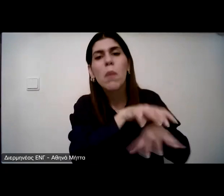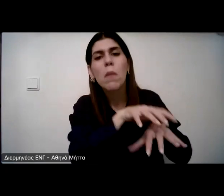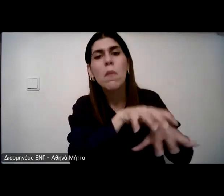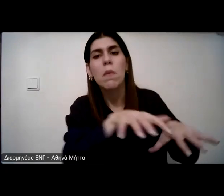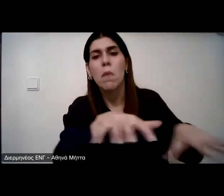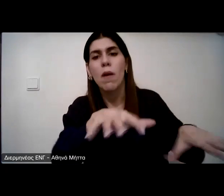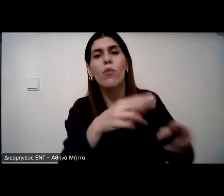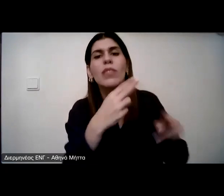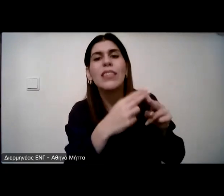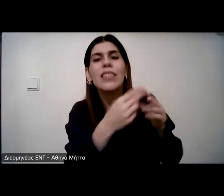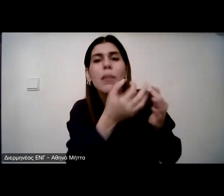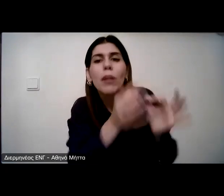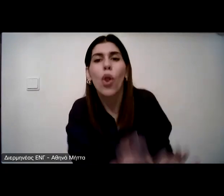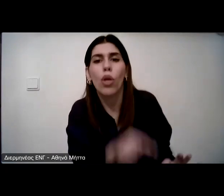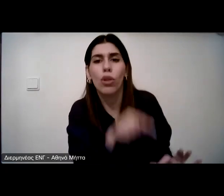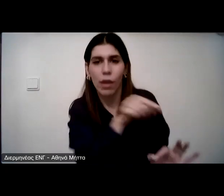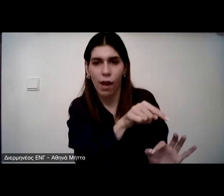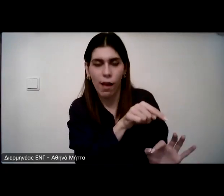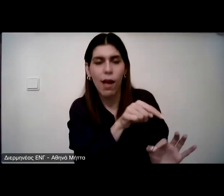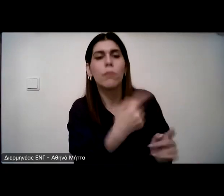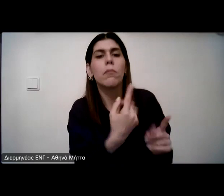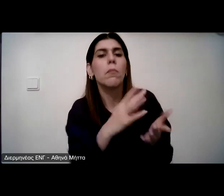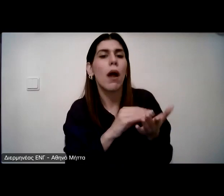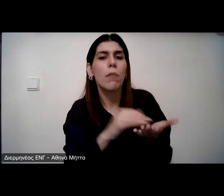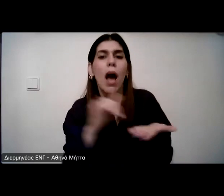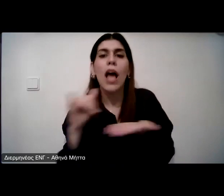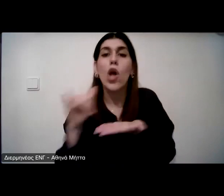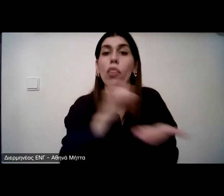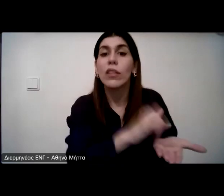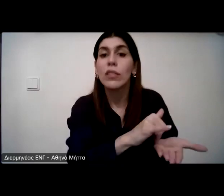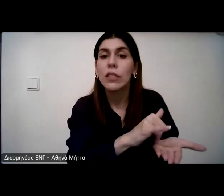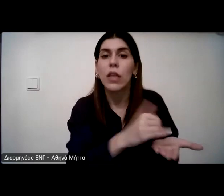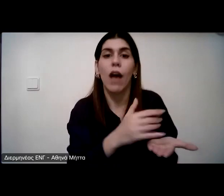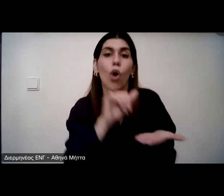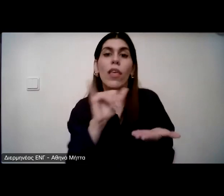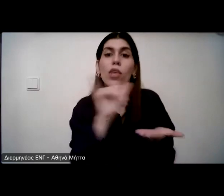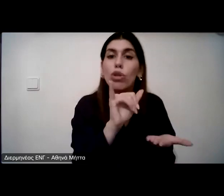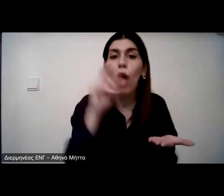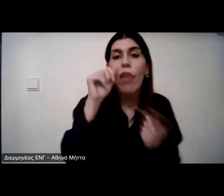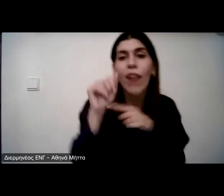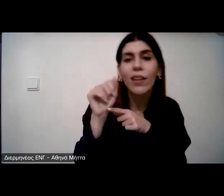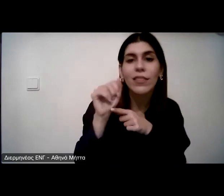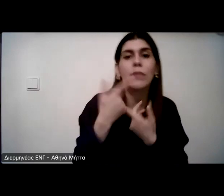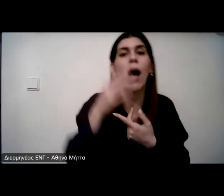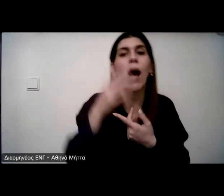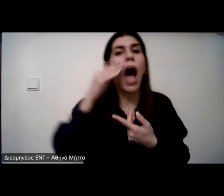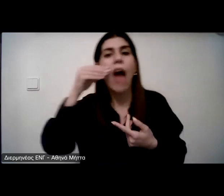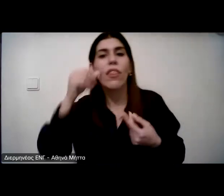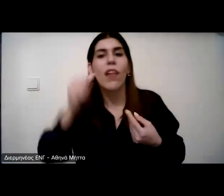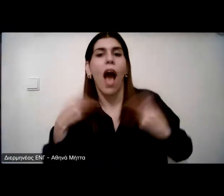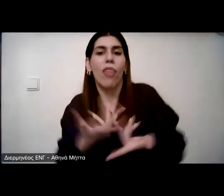τους περιεχόμενο, υιοθεσία, ανδραγαθία, και απ' την άλλη παράγονται